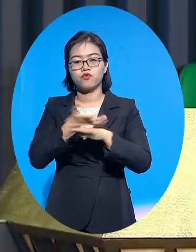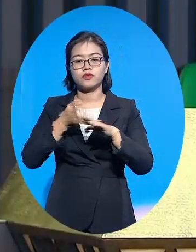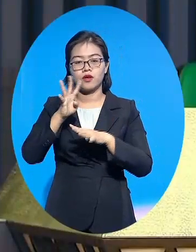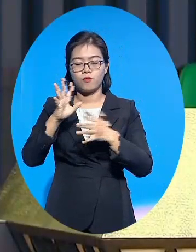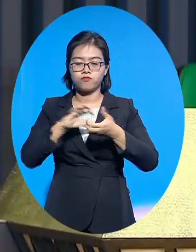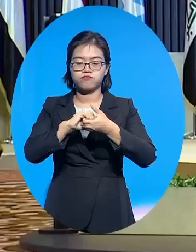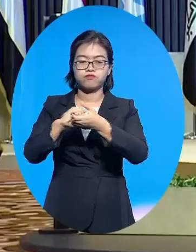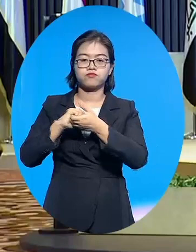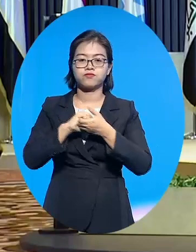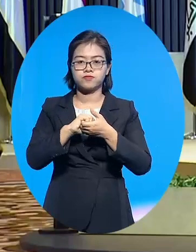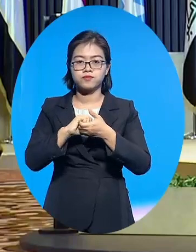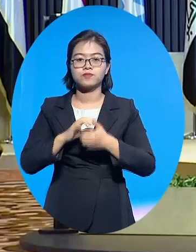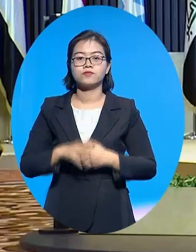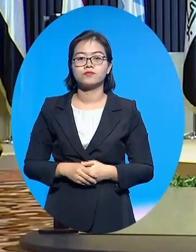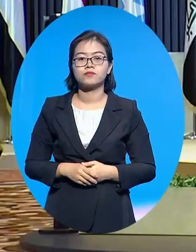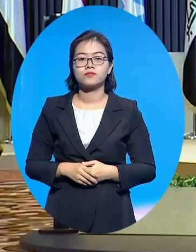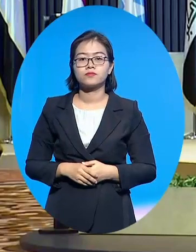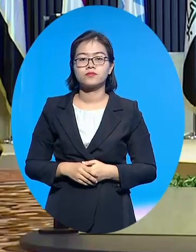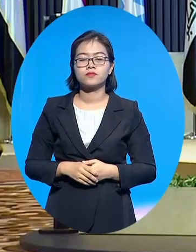Benjamin